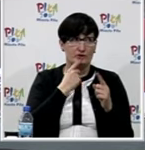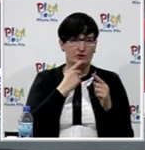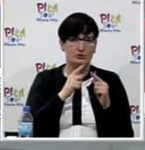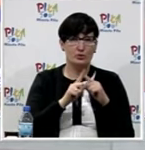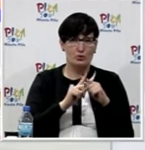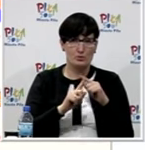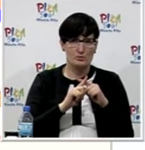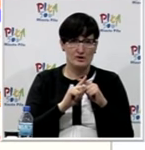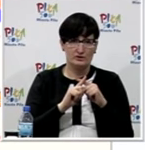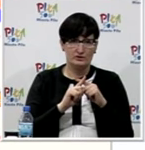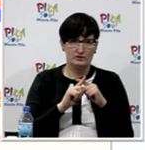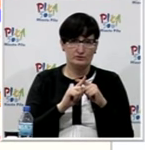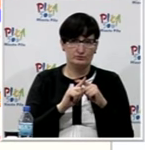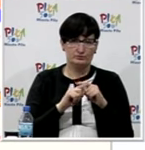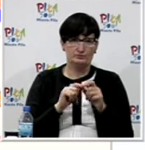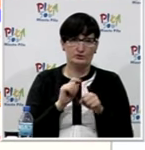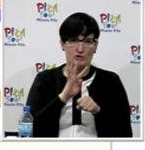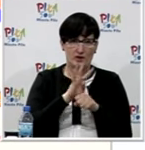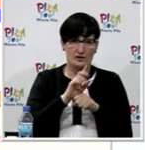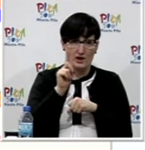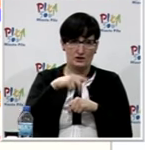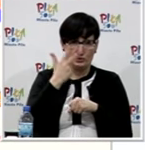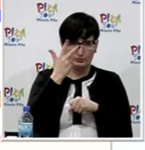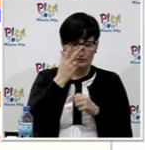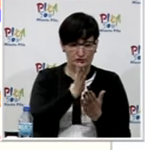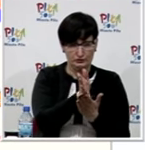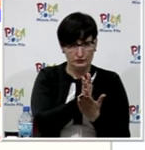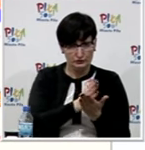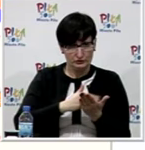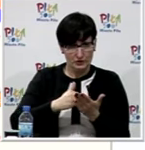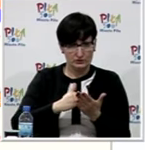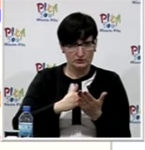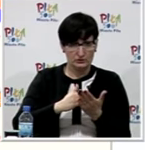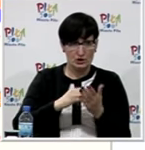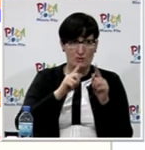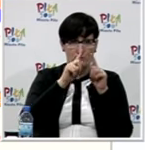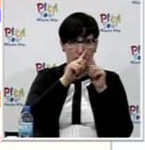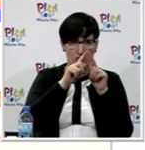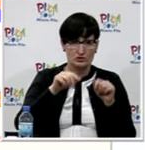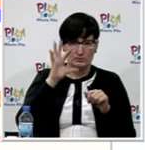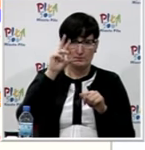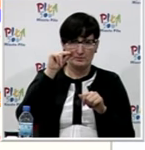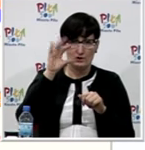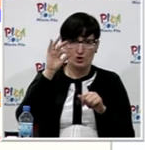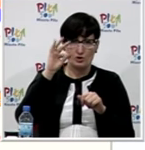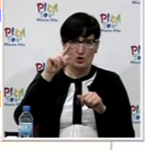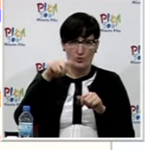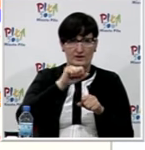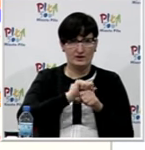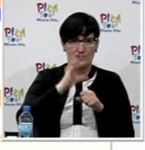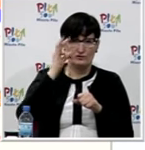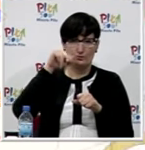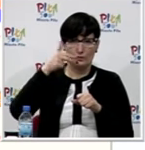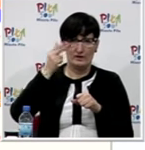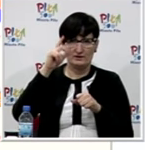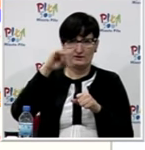14? Przez trzy wydzielić część, prostokąt, który w planie określony jest też funkcją usługową i tych